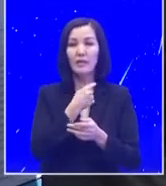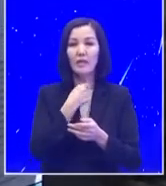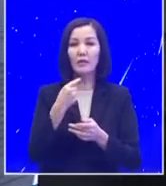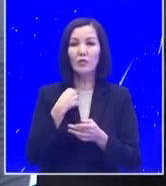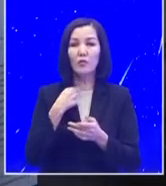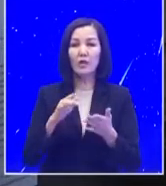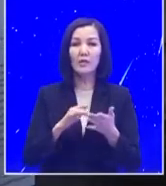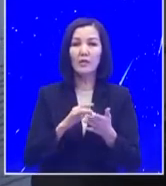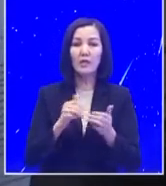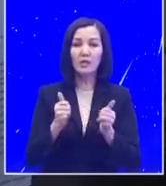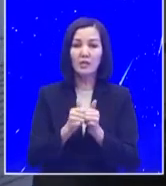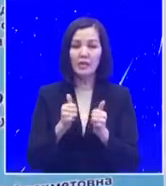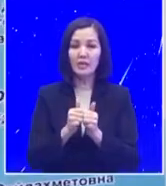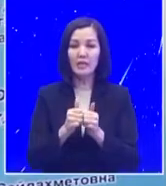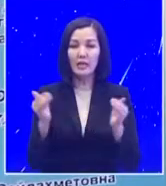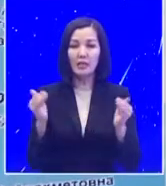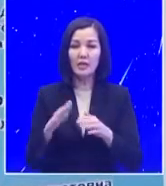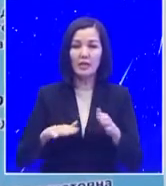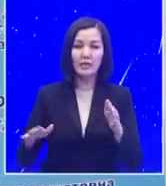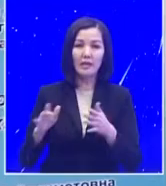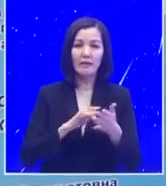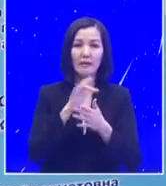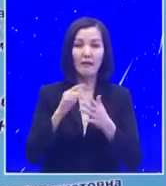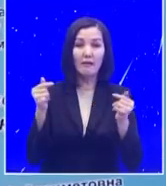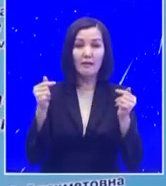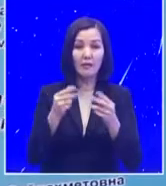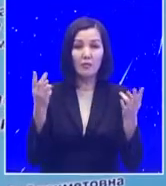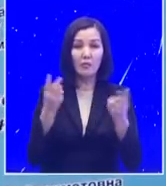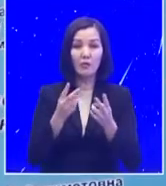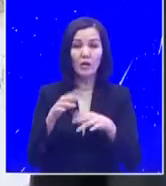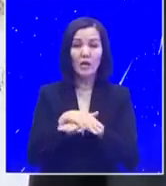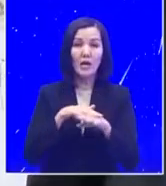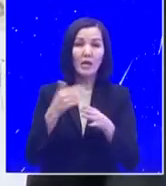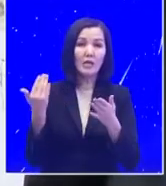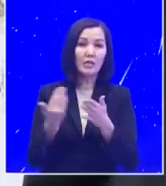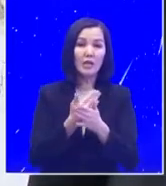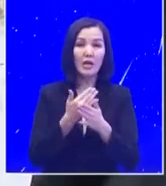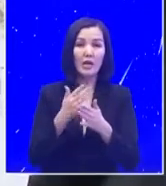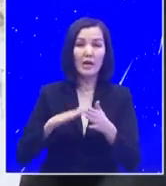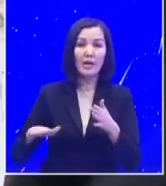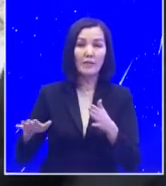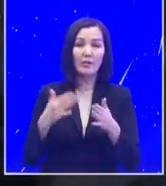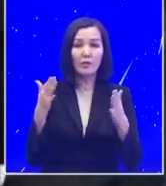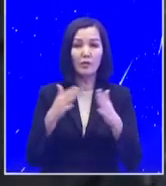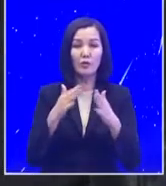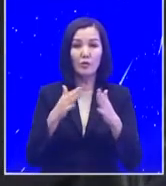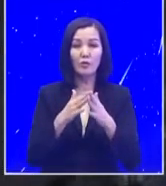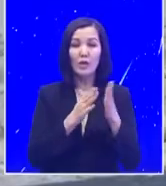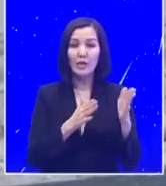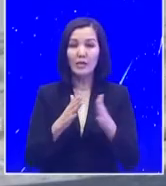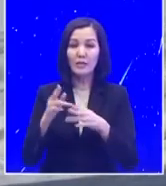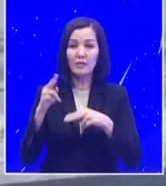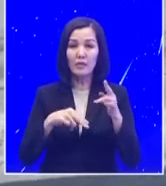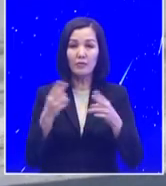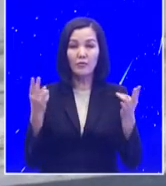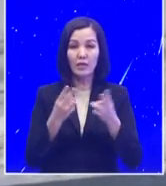шетіндегі саяжайлар мен шағын аудандар қала мәртебесіне сай болу тиіс. Яғни жұрт жаңа қоныстанып жатқан аймақтарда үйлер белгілі ретпен салынғаны